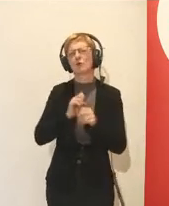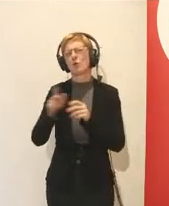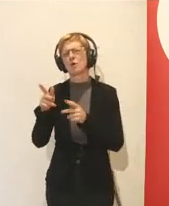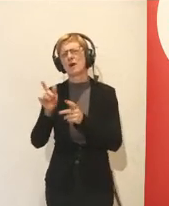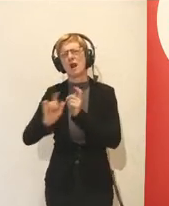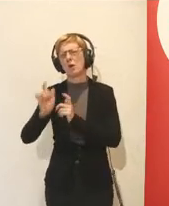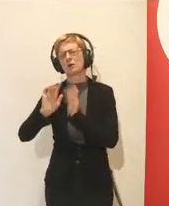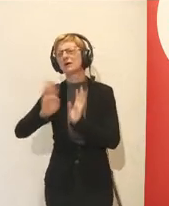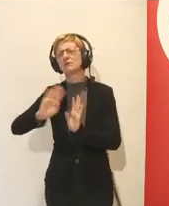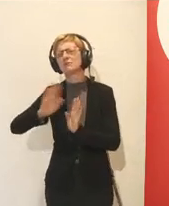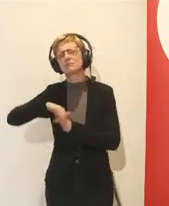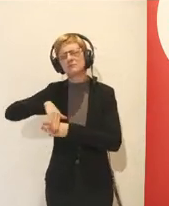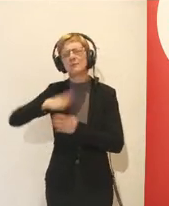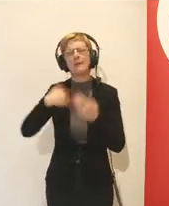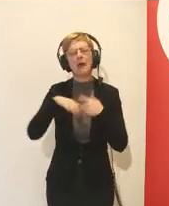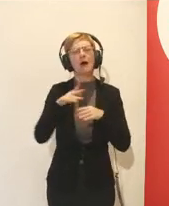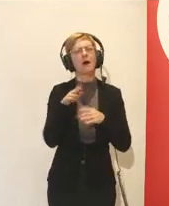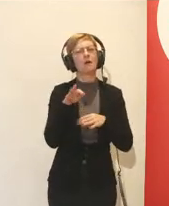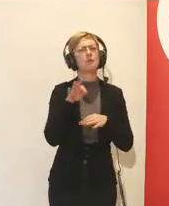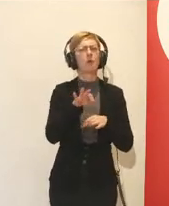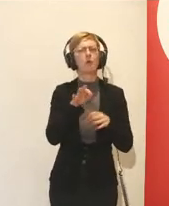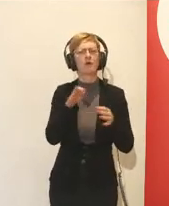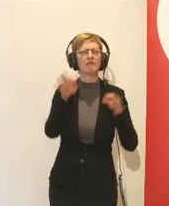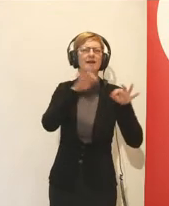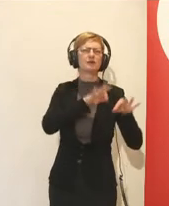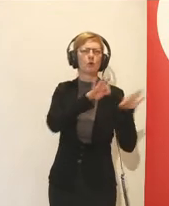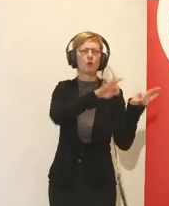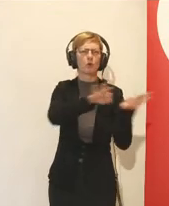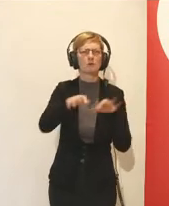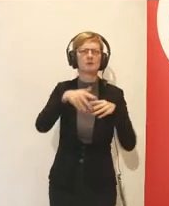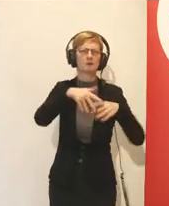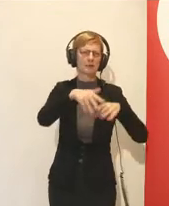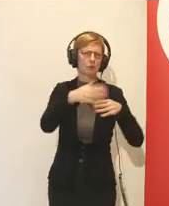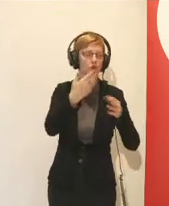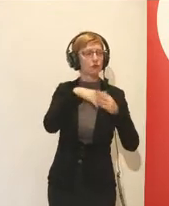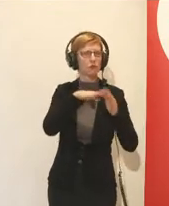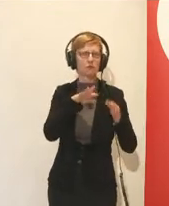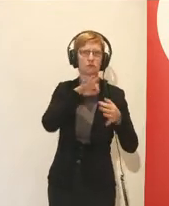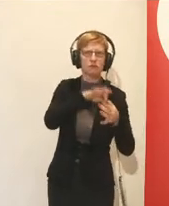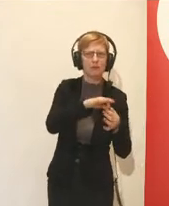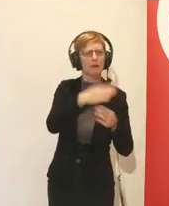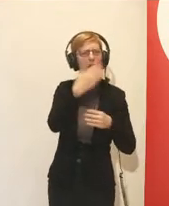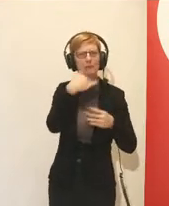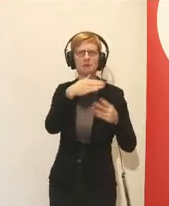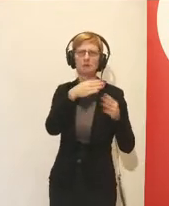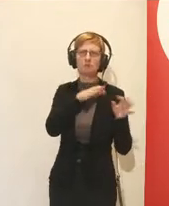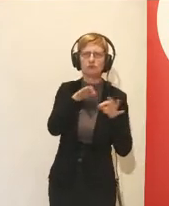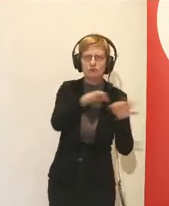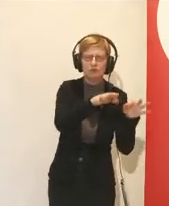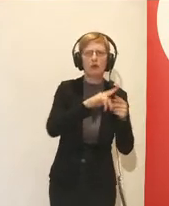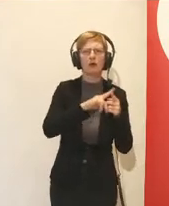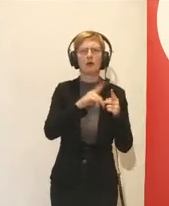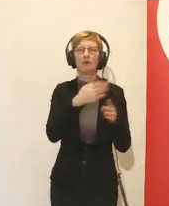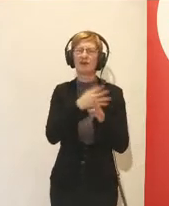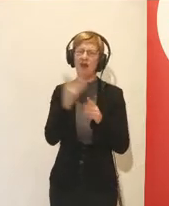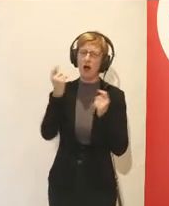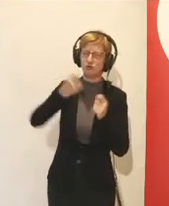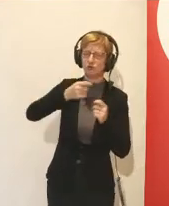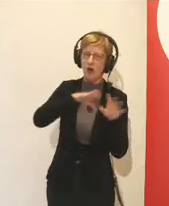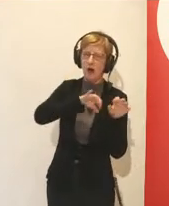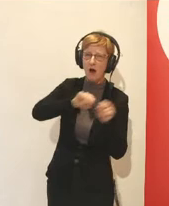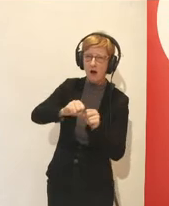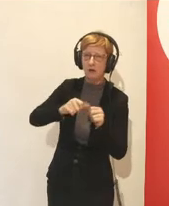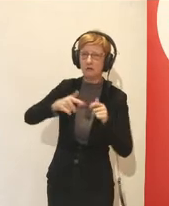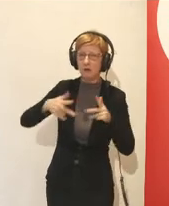und das feld gehört aber gar nicht auf sondern es geht eben bis hin zu anschlägen die die teilweise vielleicht geplant